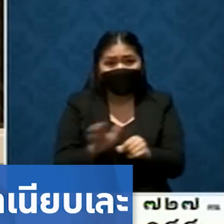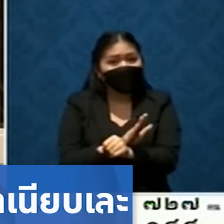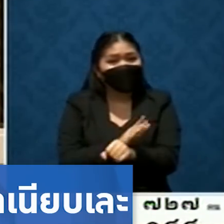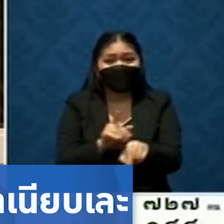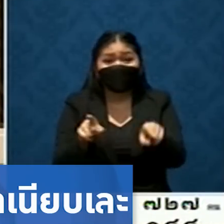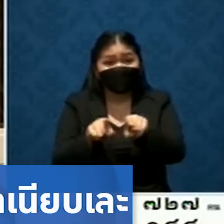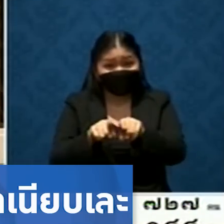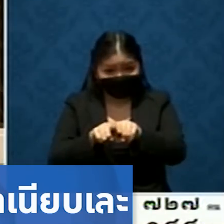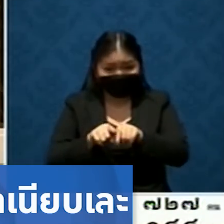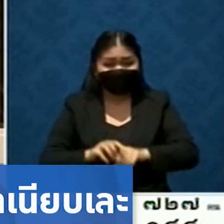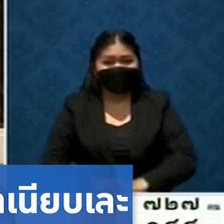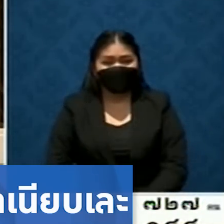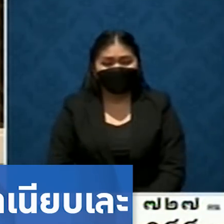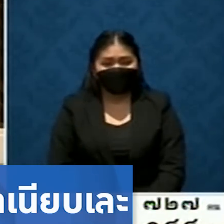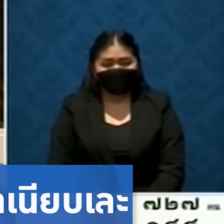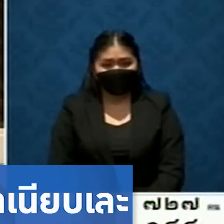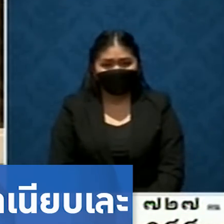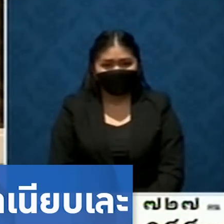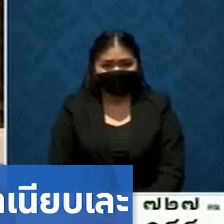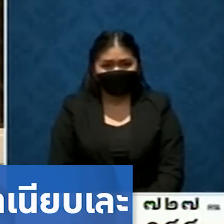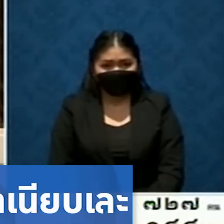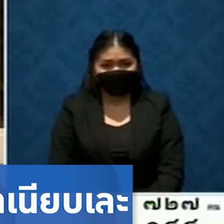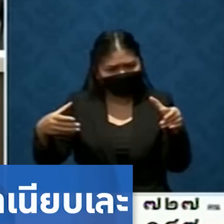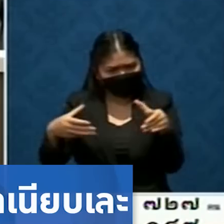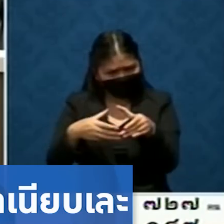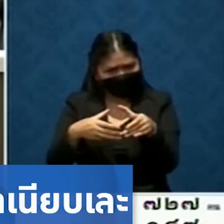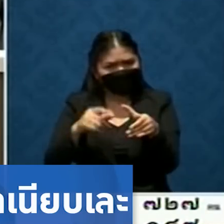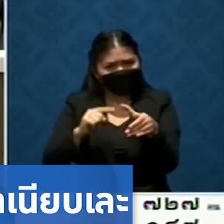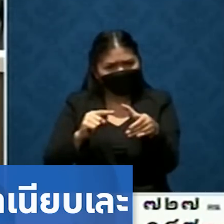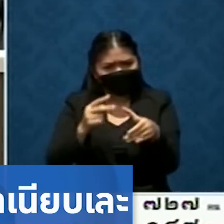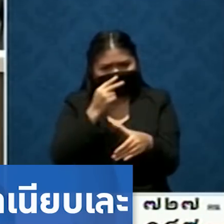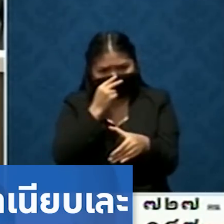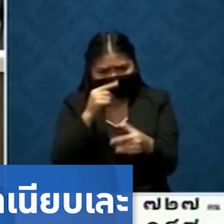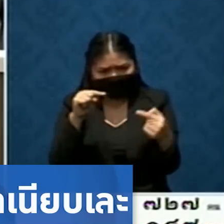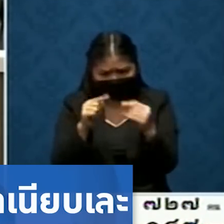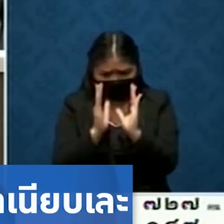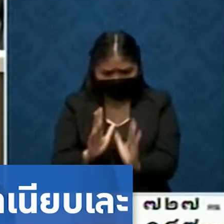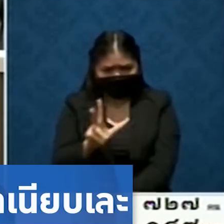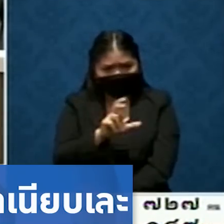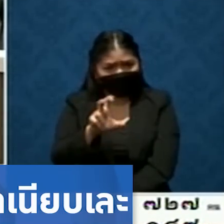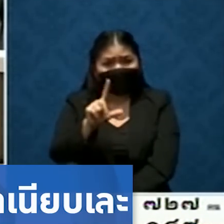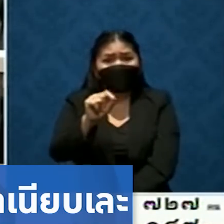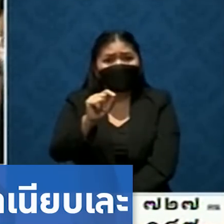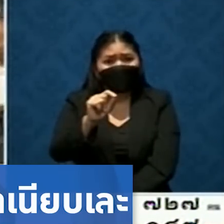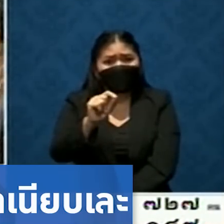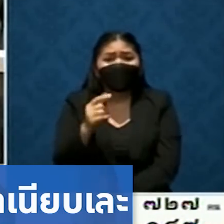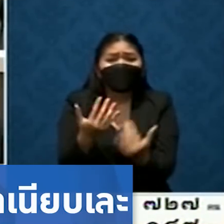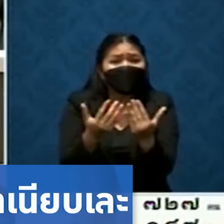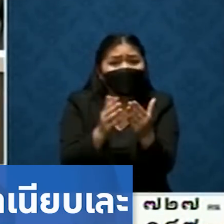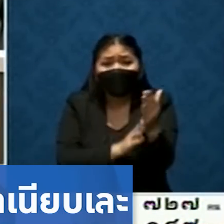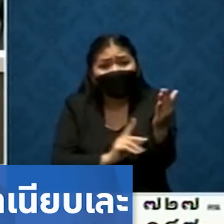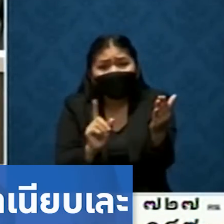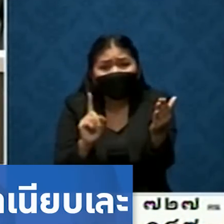พลังประชาขอไม่เข้าประชุมสภาวุฒิสมาชิกสายคนเอกประวิทย์ไม่เข้าประชุมสภานะครับแต่พรรคเล็กอาฆาตบอกว่า